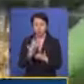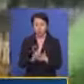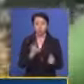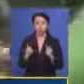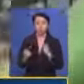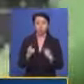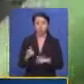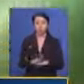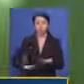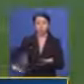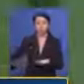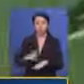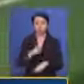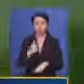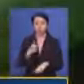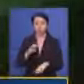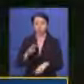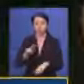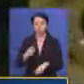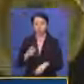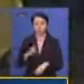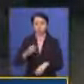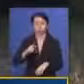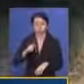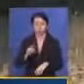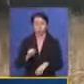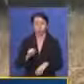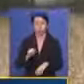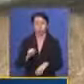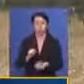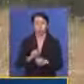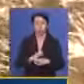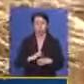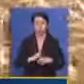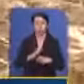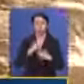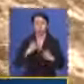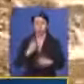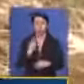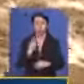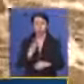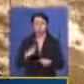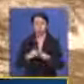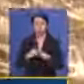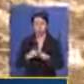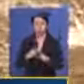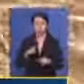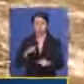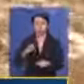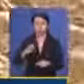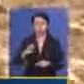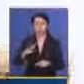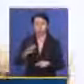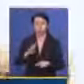зернобобовых культур на площади порядка 2,9 миллиона гектара. Валовый сбор составил более 4,4 миллиона тонн.